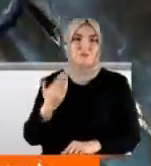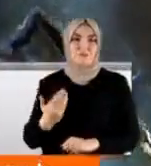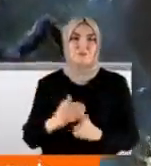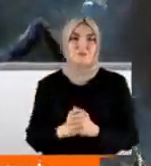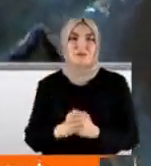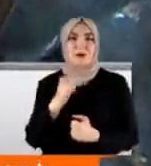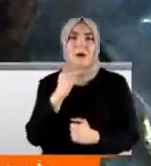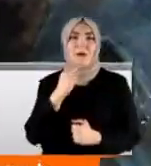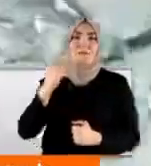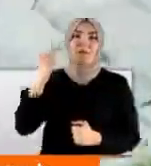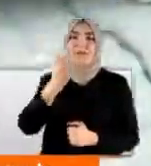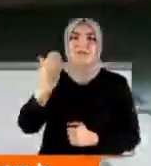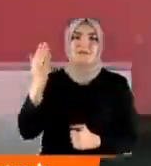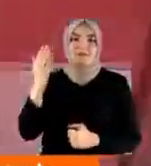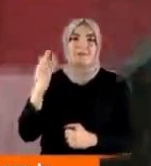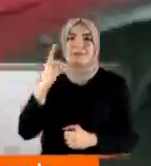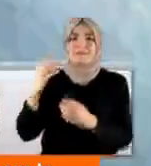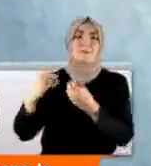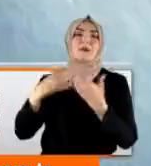hiç bırakmıyor. Sürekli göz üstümüzde.